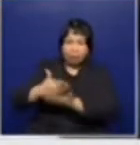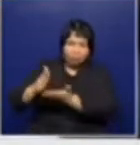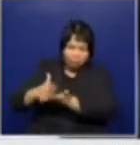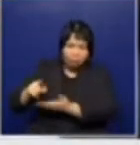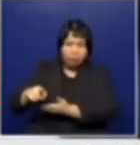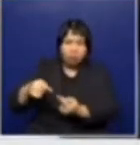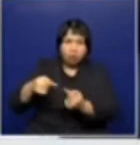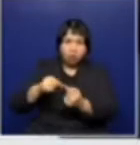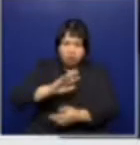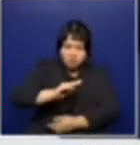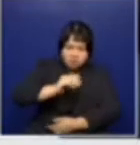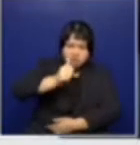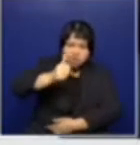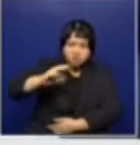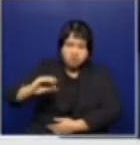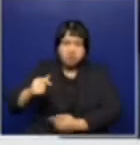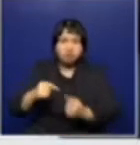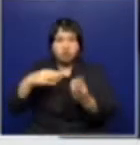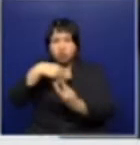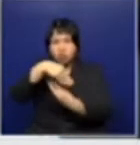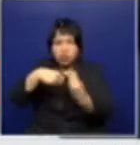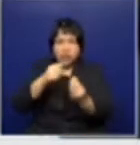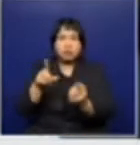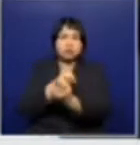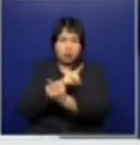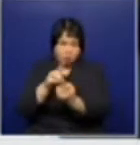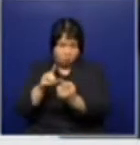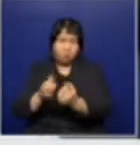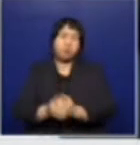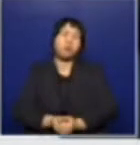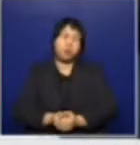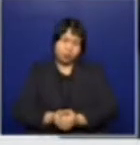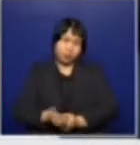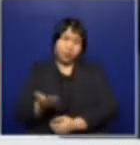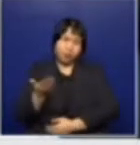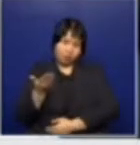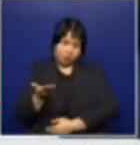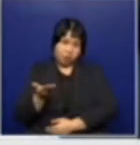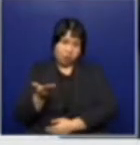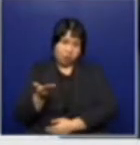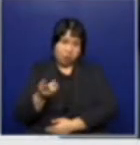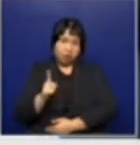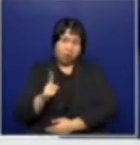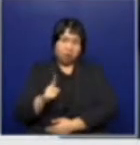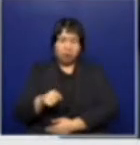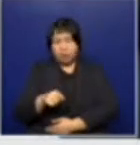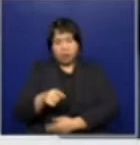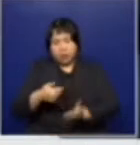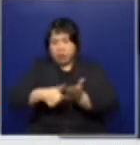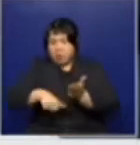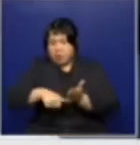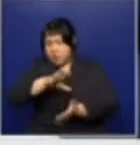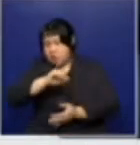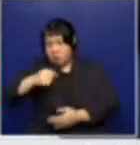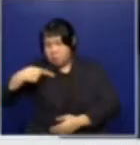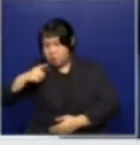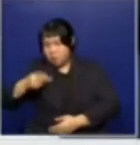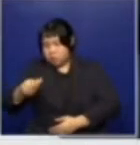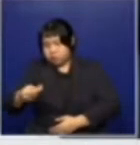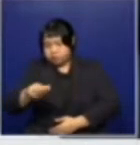ฟื้นฟูเศรษฐกิจและสังคมจะถูกนำไปใช้อย่างไม่เกิดคุณค่าและประสิทธิภา